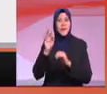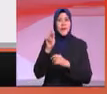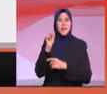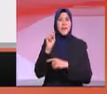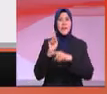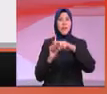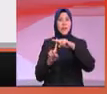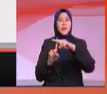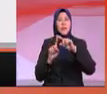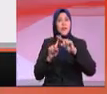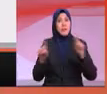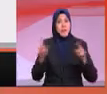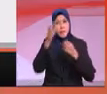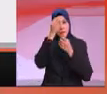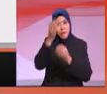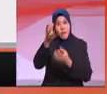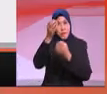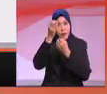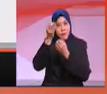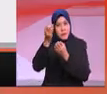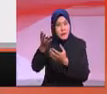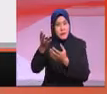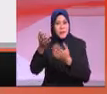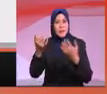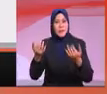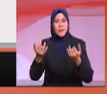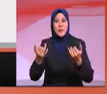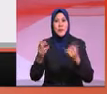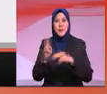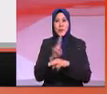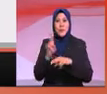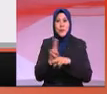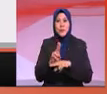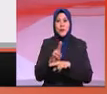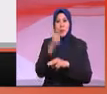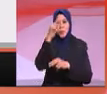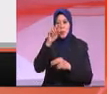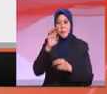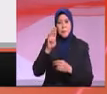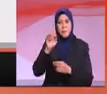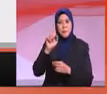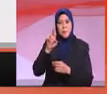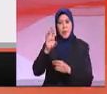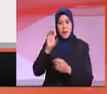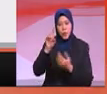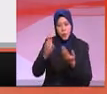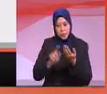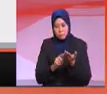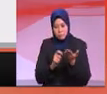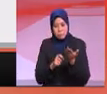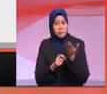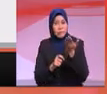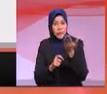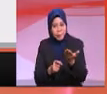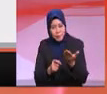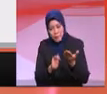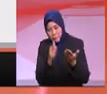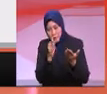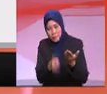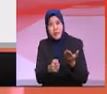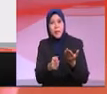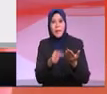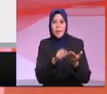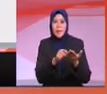positif. Tapi informasi yang telah kita gunakan barcode dan dicatatkan dalam MySejahtera